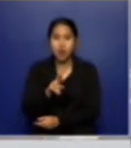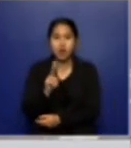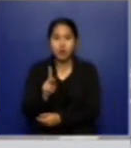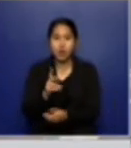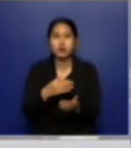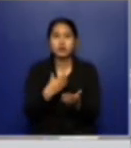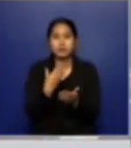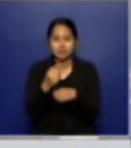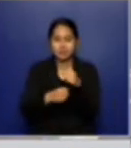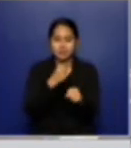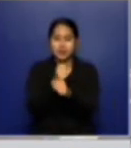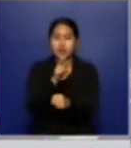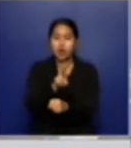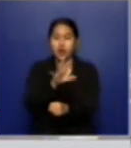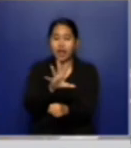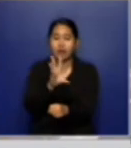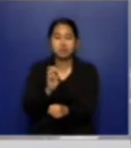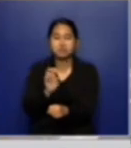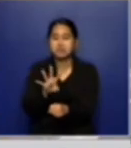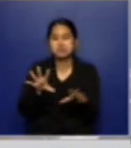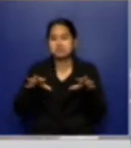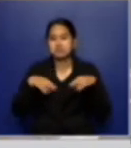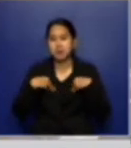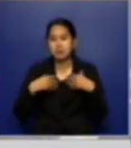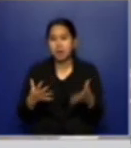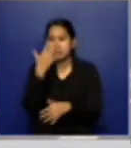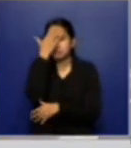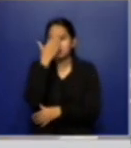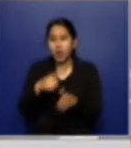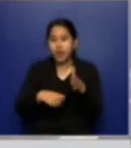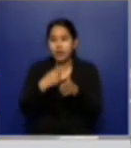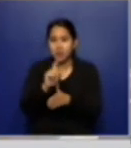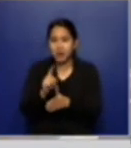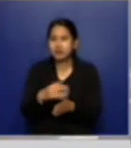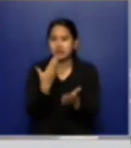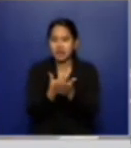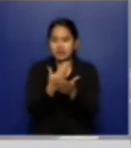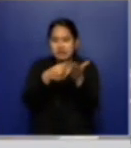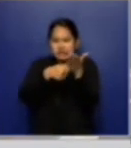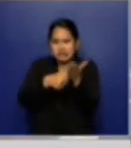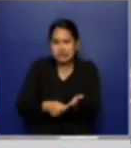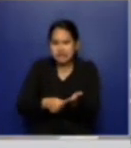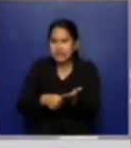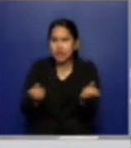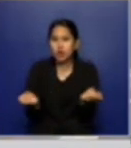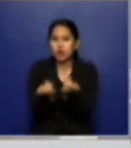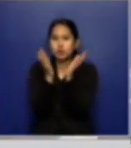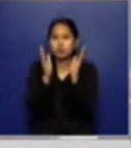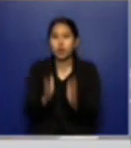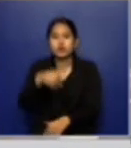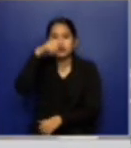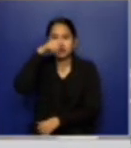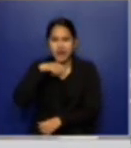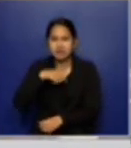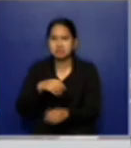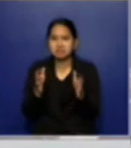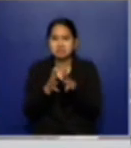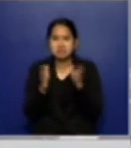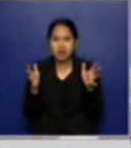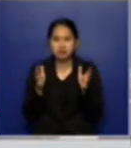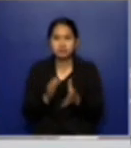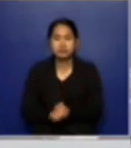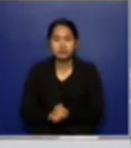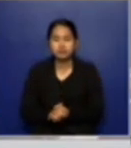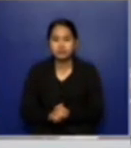ำปี2564ได้เพราะว่าสร้างหนี้ให้กับพี่น้องประชาชนคนไทยอย่างมหาศาล